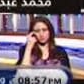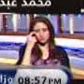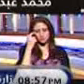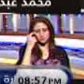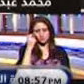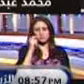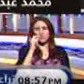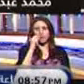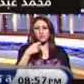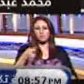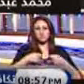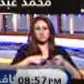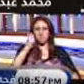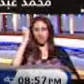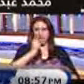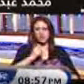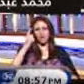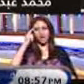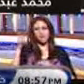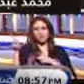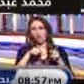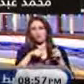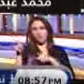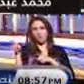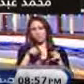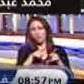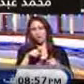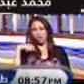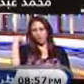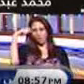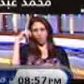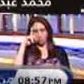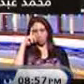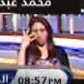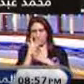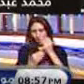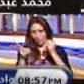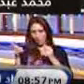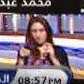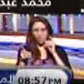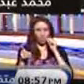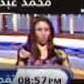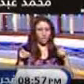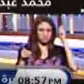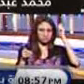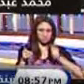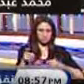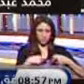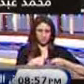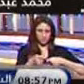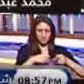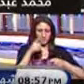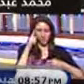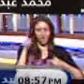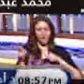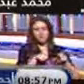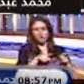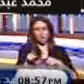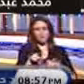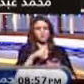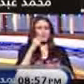الرجل من المقربين من نجل الرئيس السابق لديه يعمل لديه قريب